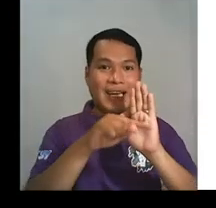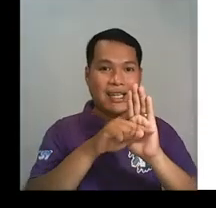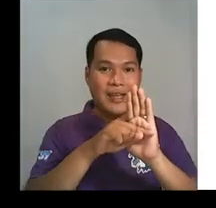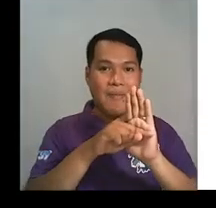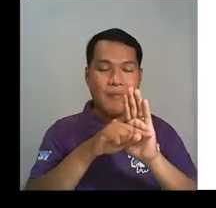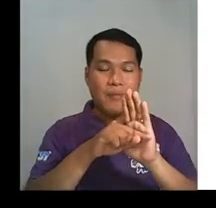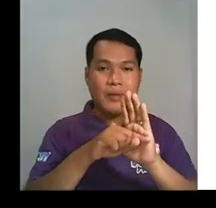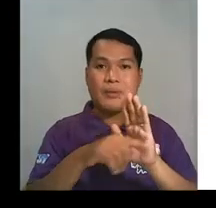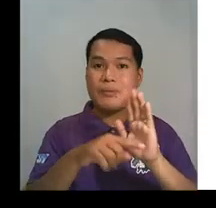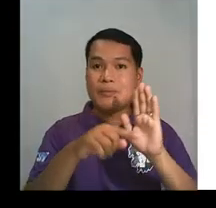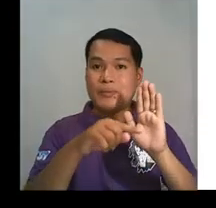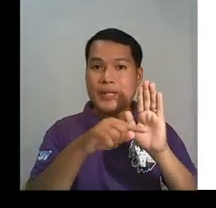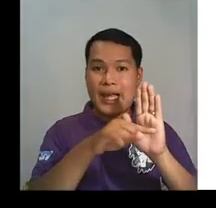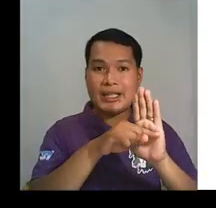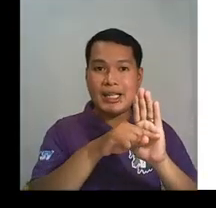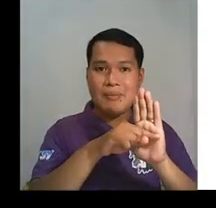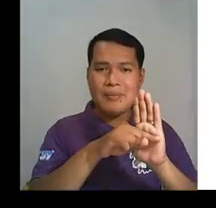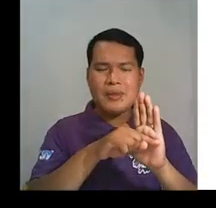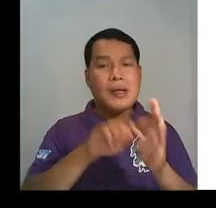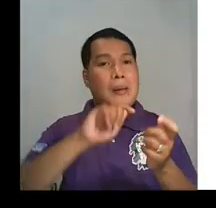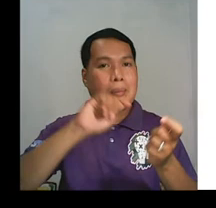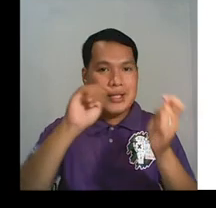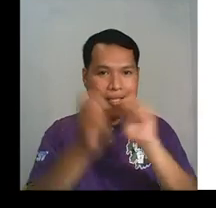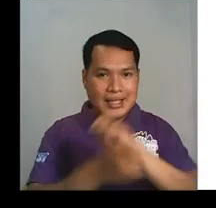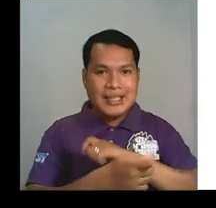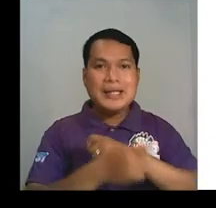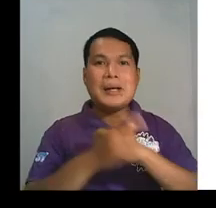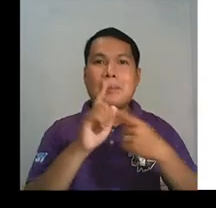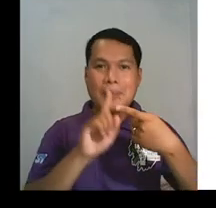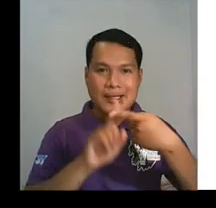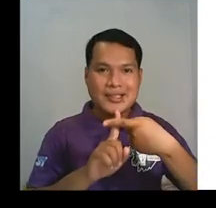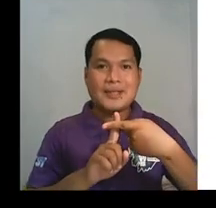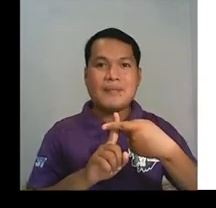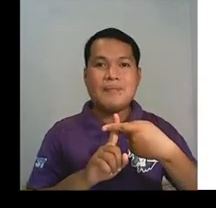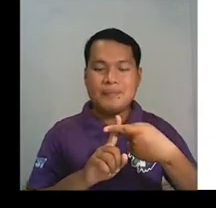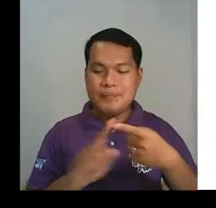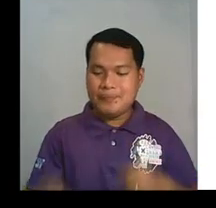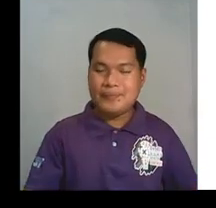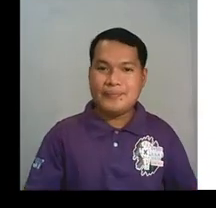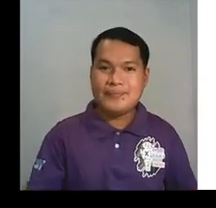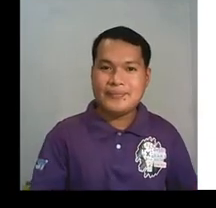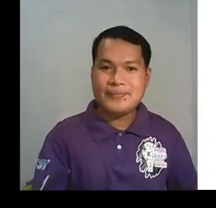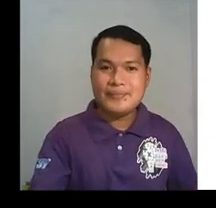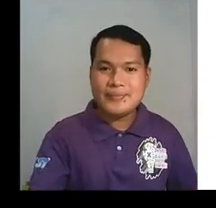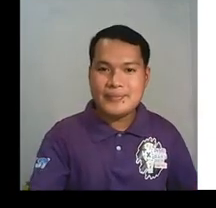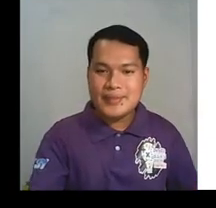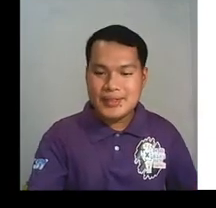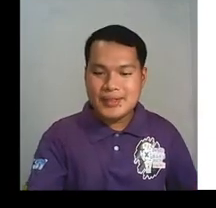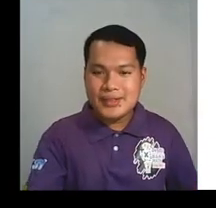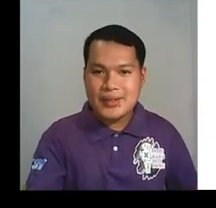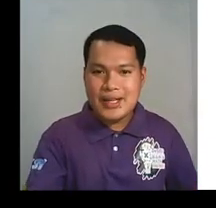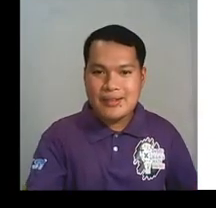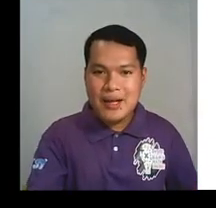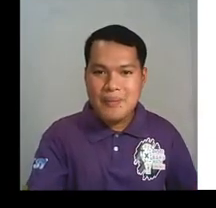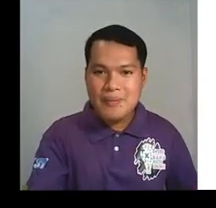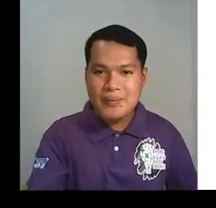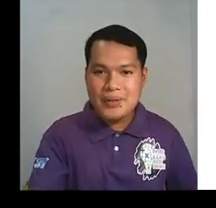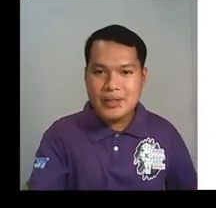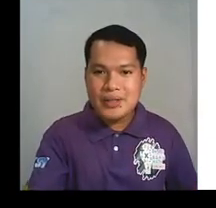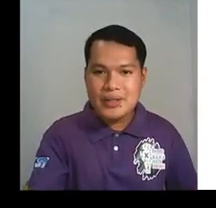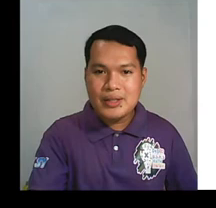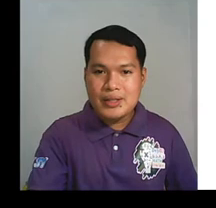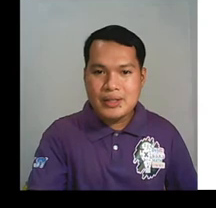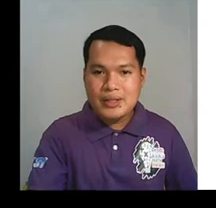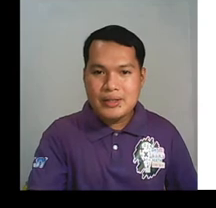negative. Negative, magiging positive. So, let's sub.